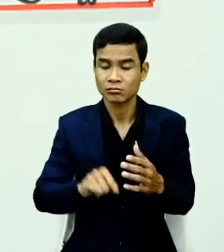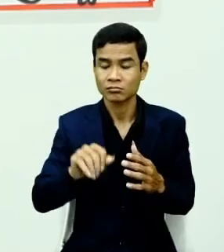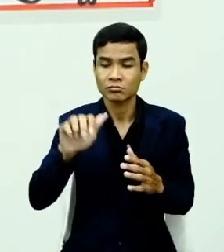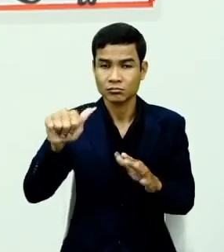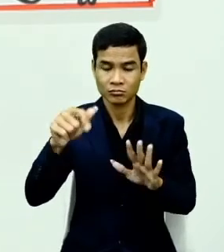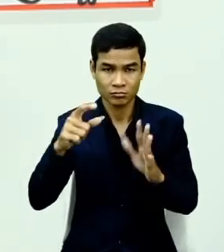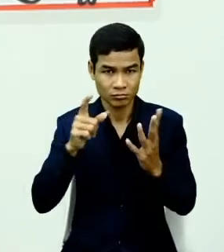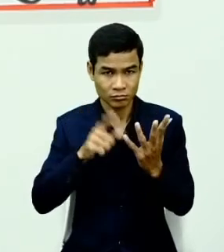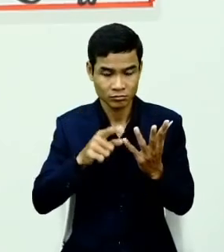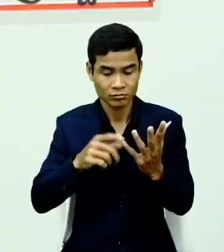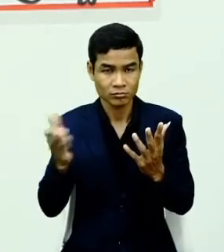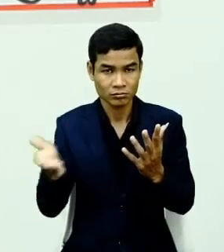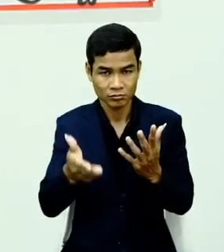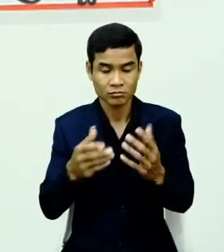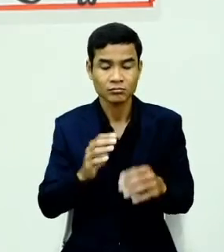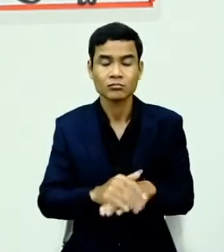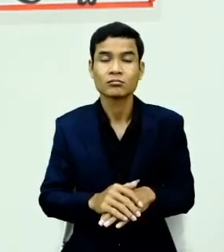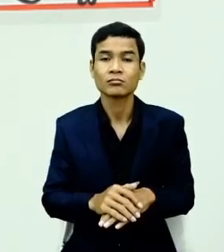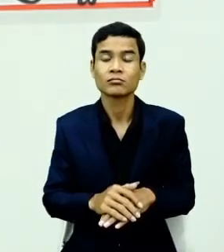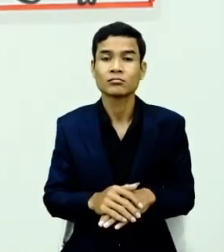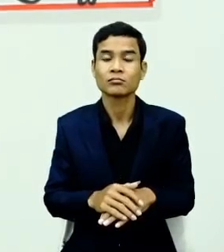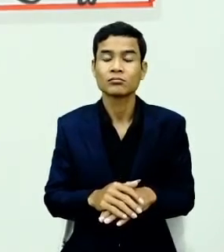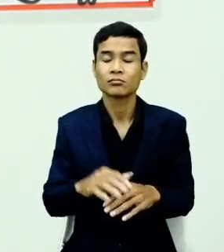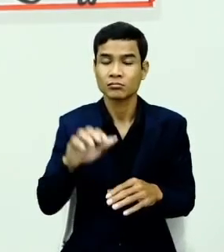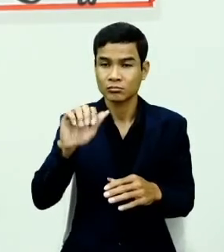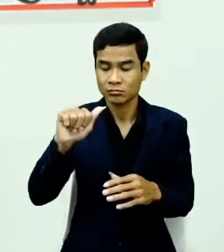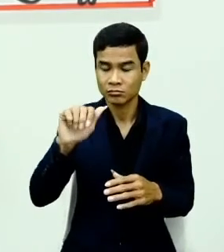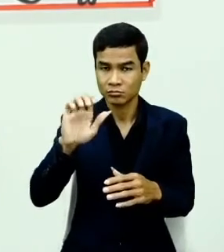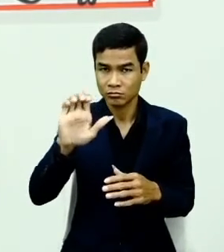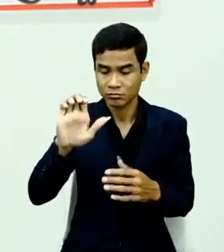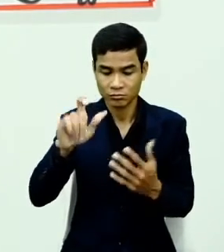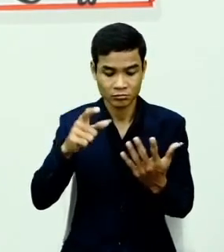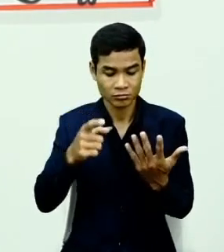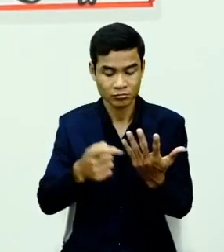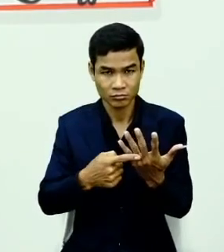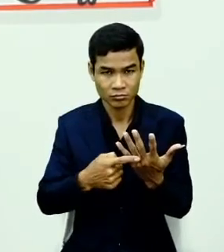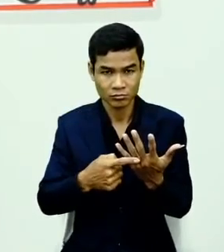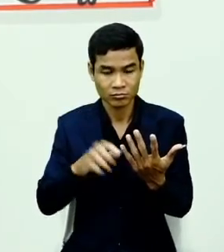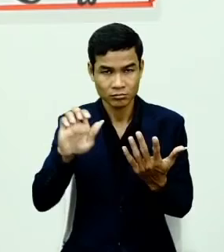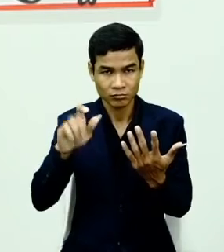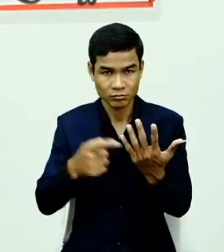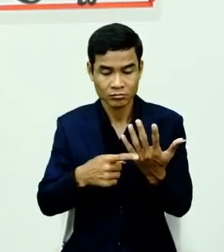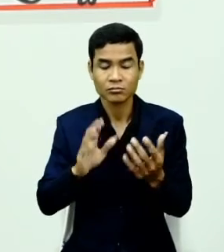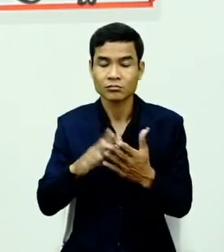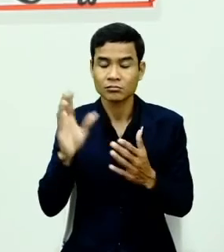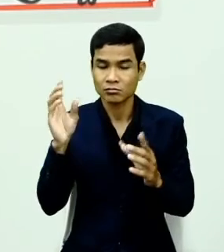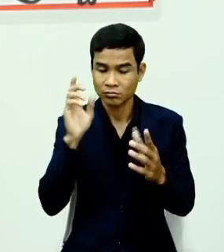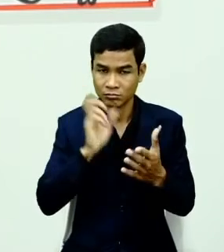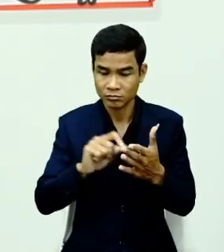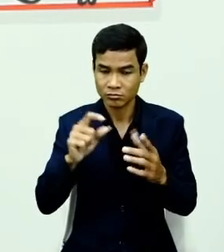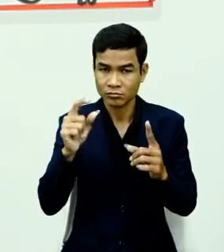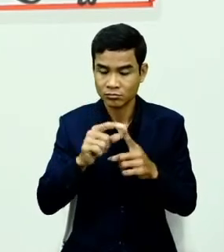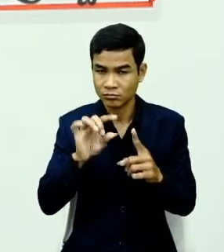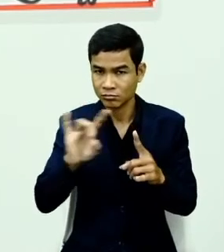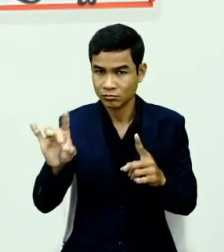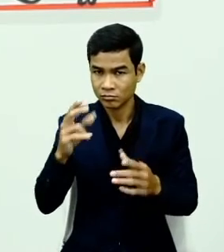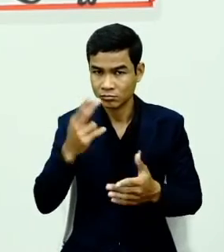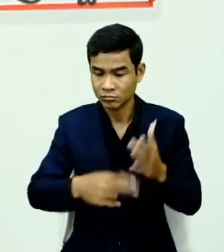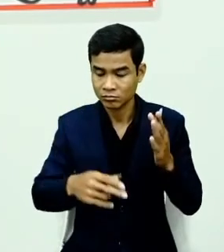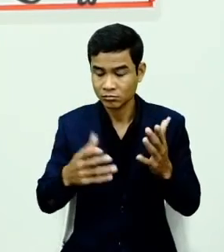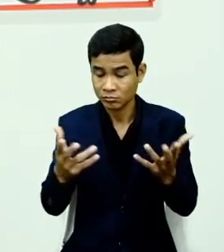ងាកូនពិនិត្យមើលគេមានចស្រាអៅតើយើងត្រូវបំពេញព្យាង្គអ្វីទៀតដើម្បីបានជាពាក្យចៅ